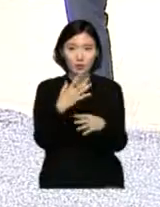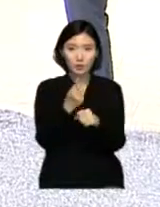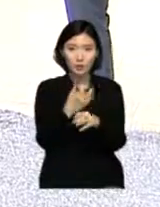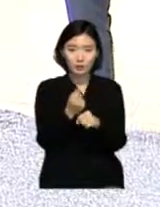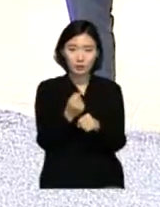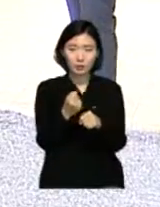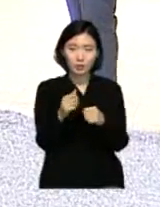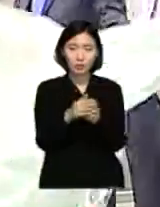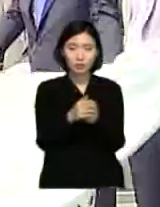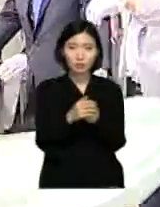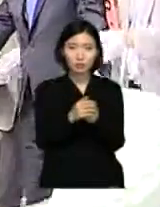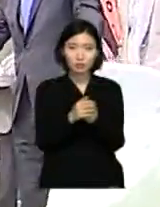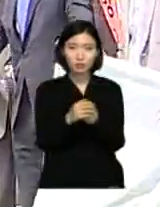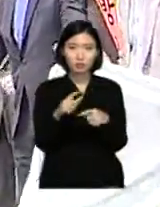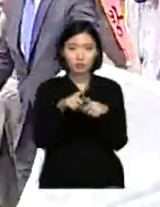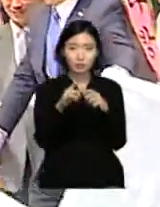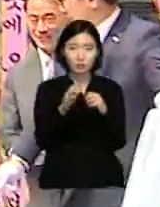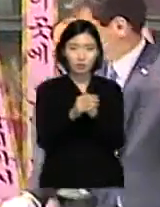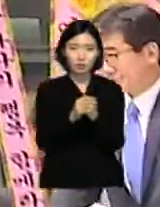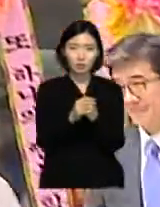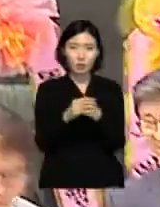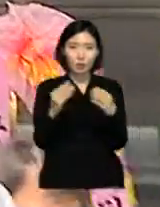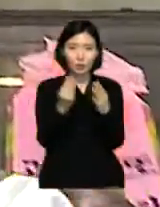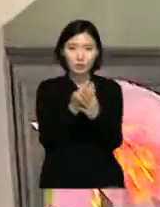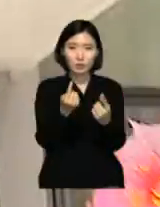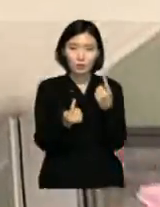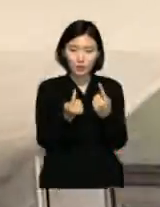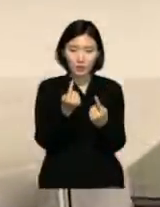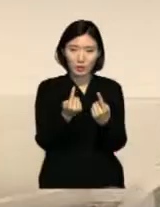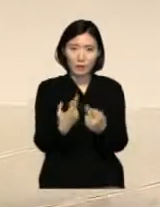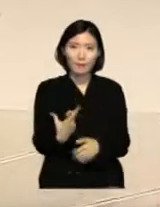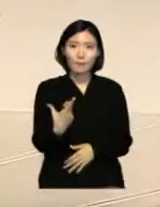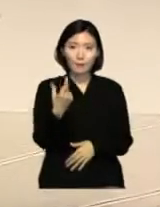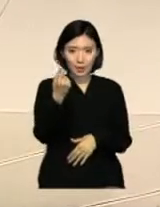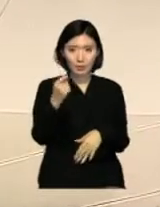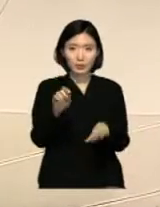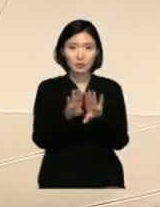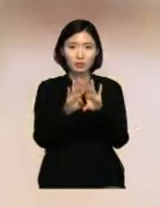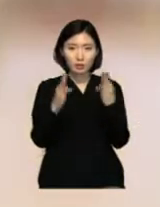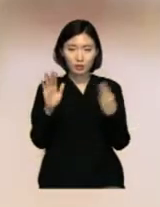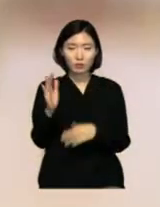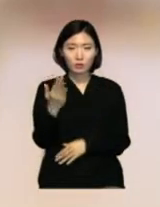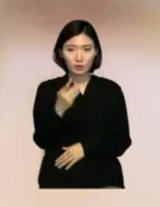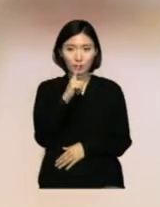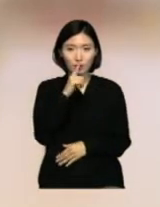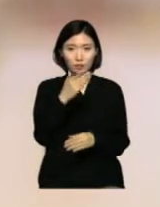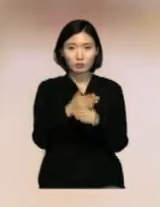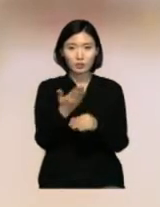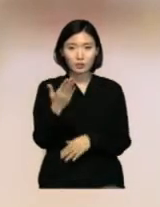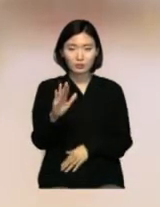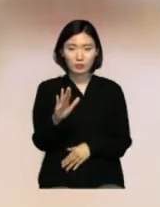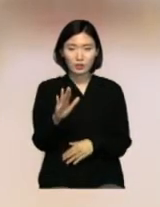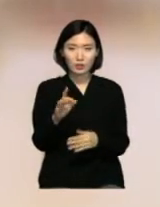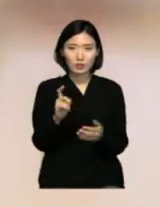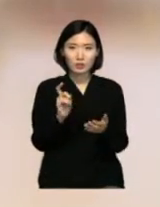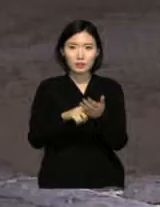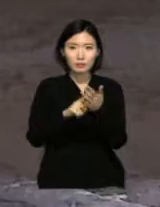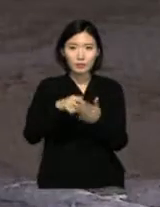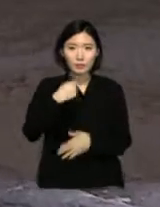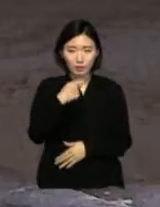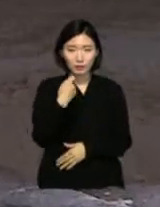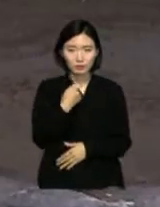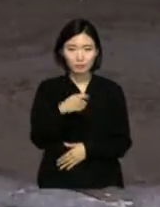군은 주민 편의를 위해 준공 날짜보다 일찍 건물을 개관하게 됐다고 설명했습니다. 하지만 급히 먹은 밥이